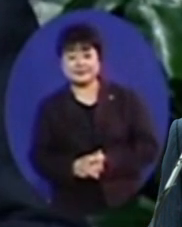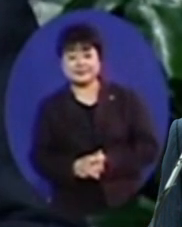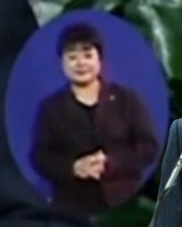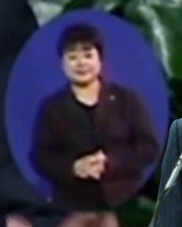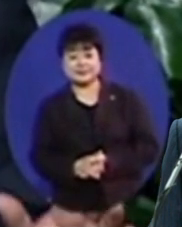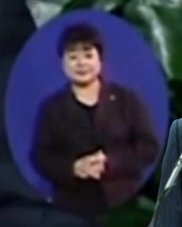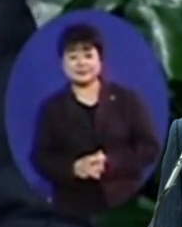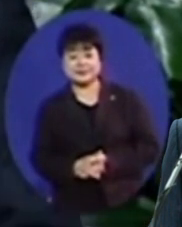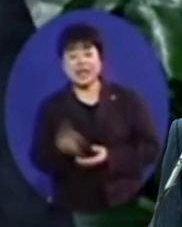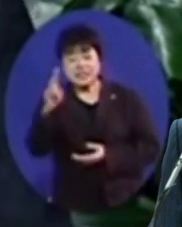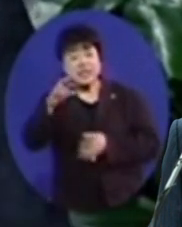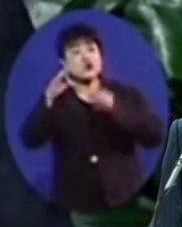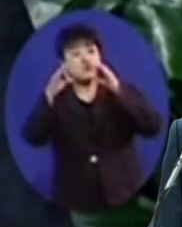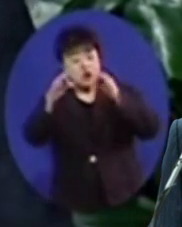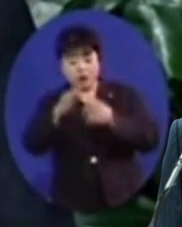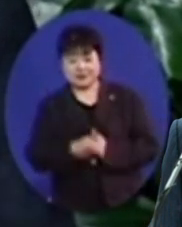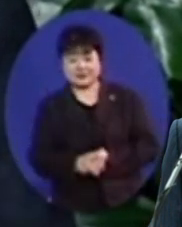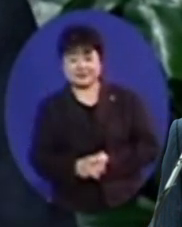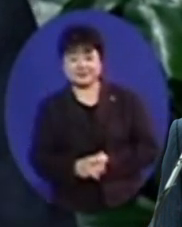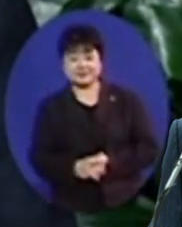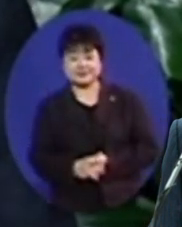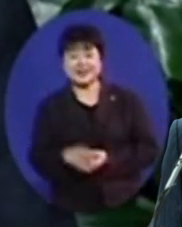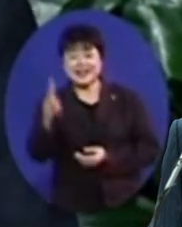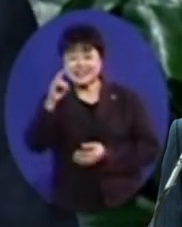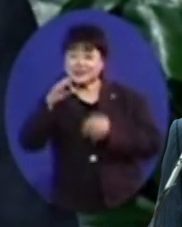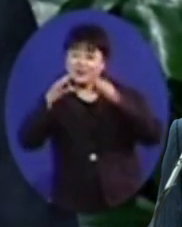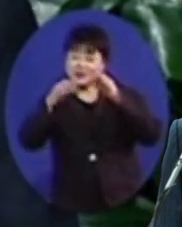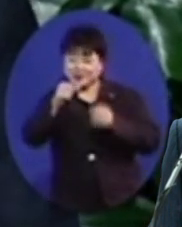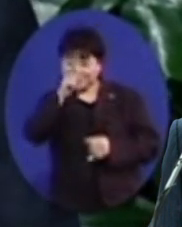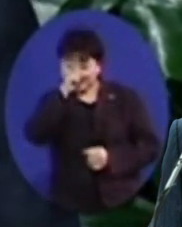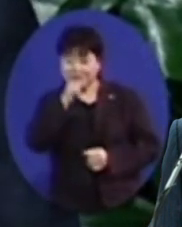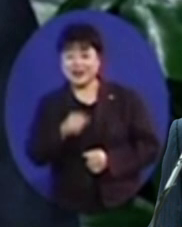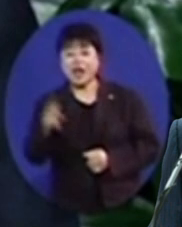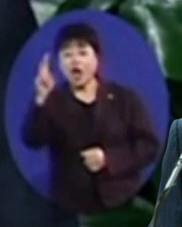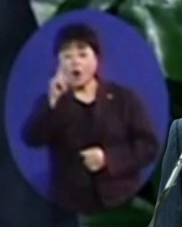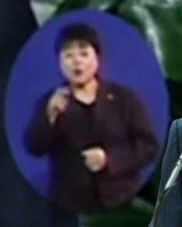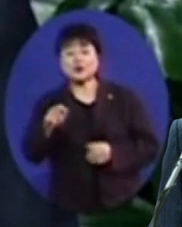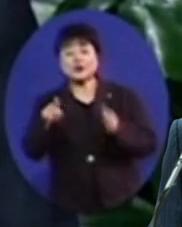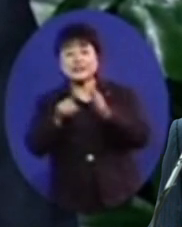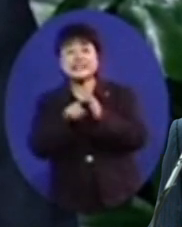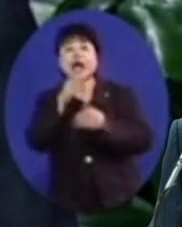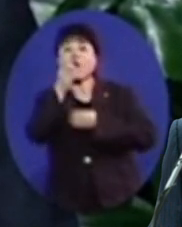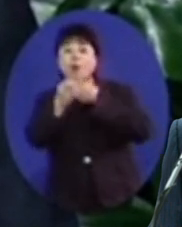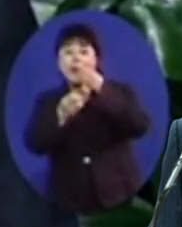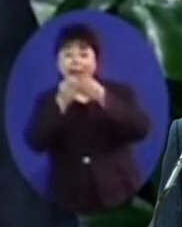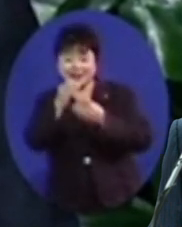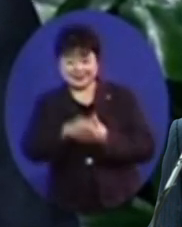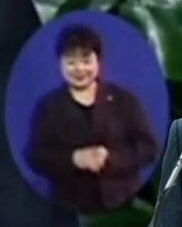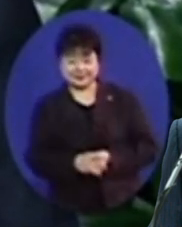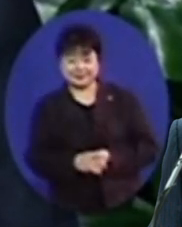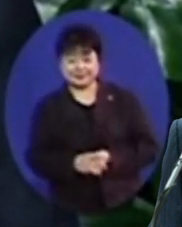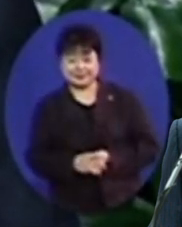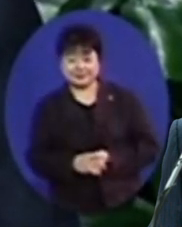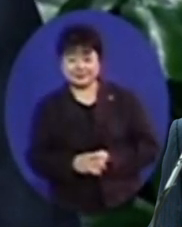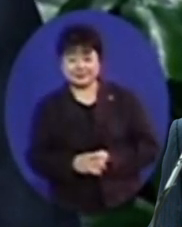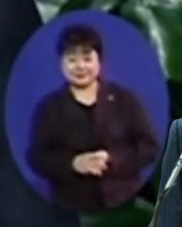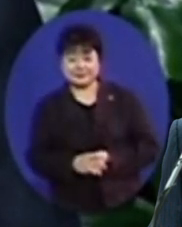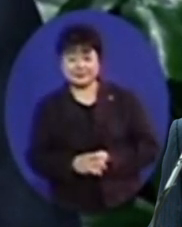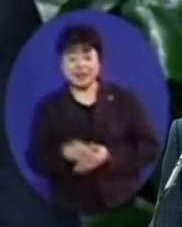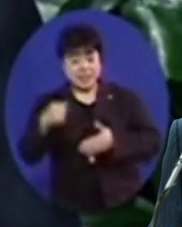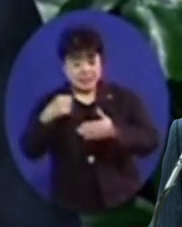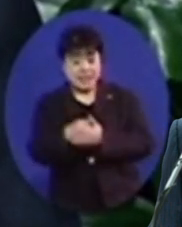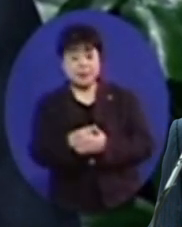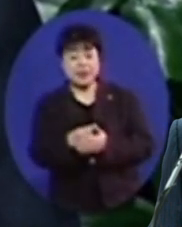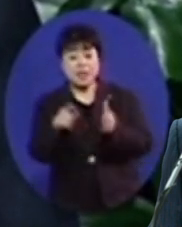고백이 안 되거든 찬송을 많이 하세요. 찬송은 복조 있는 신앙 고백이니까. 그렇지 않으면 담대하게